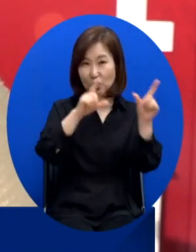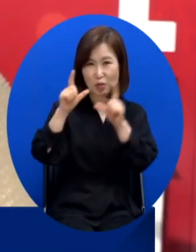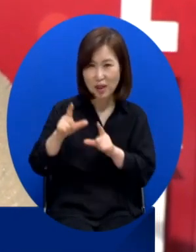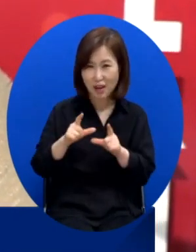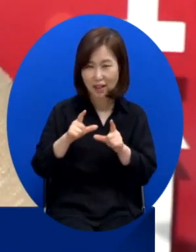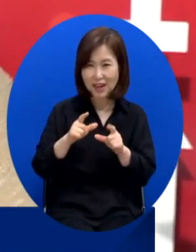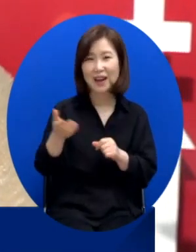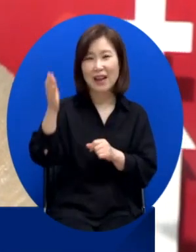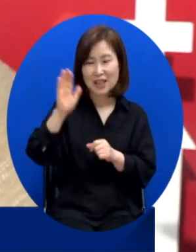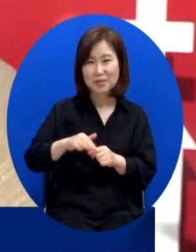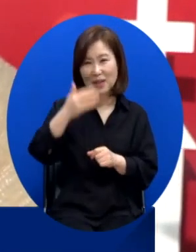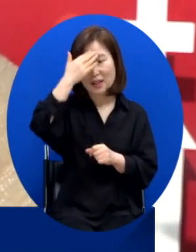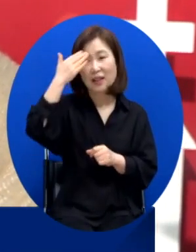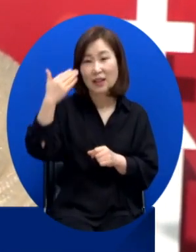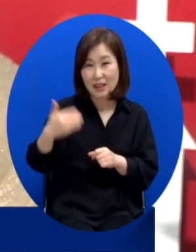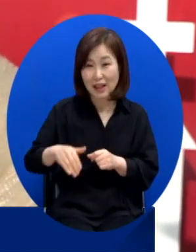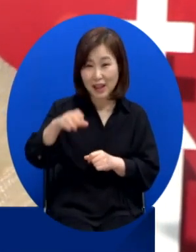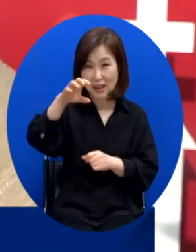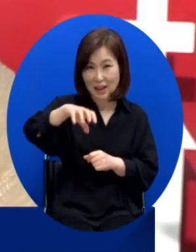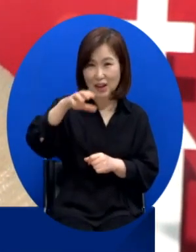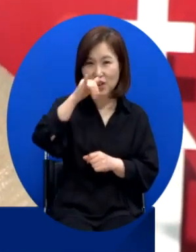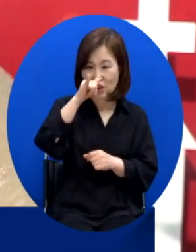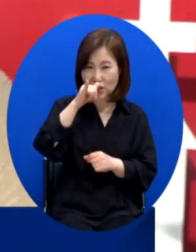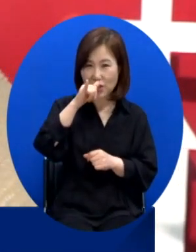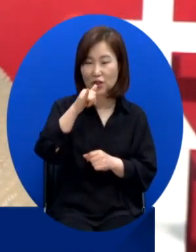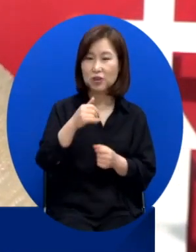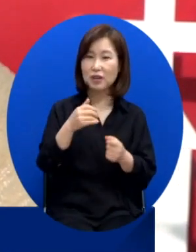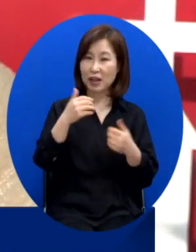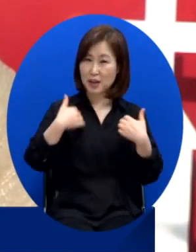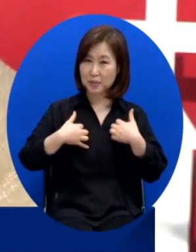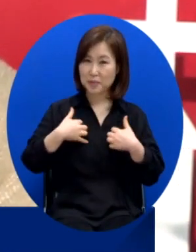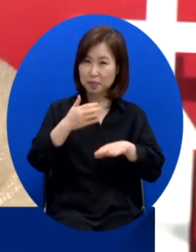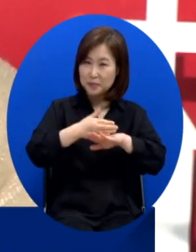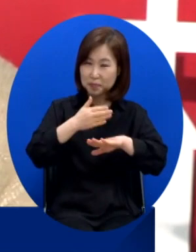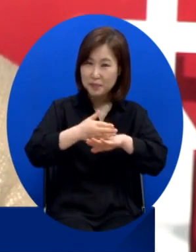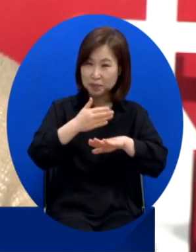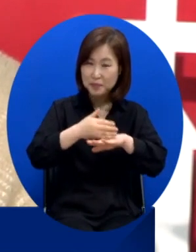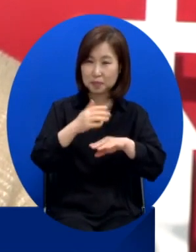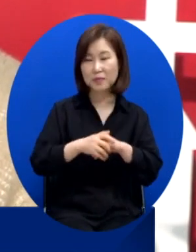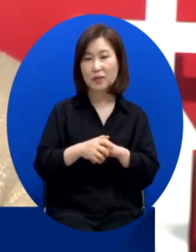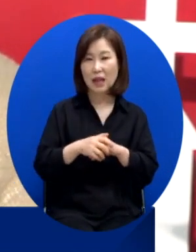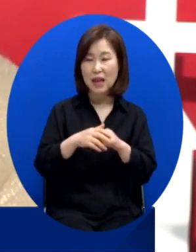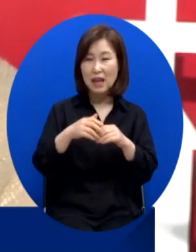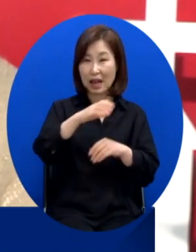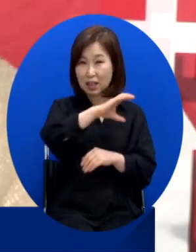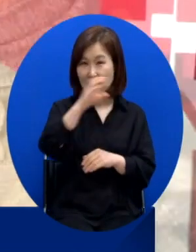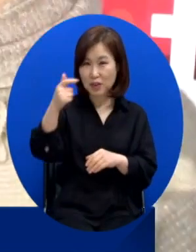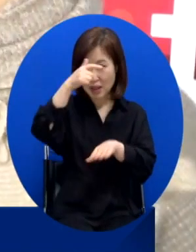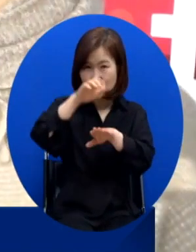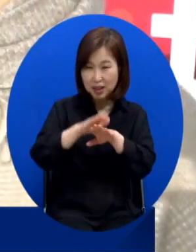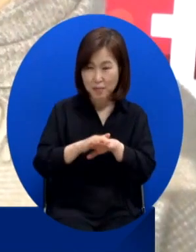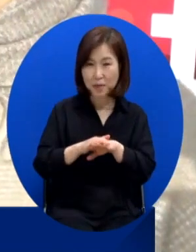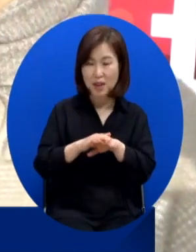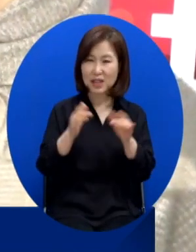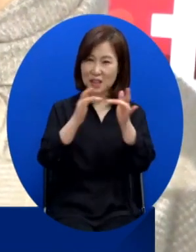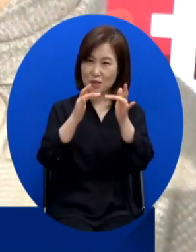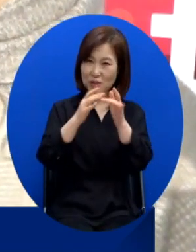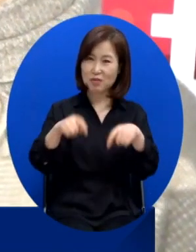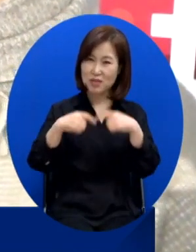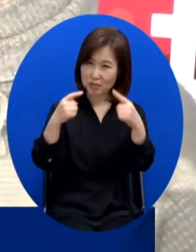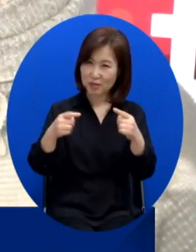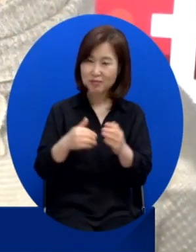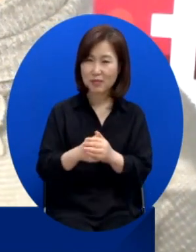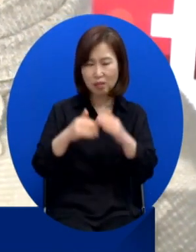마련해 주셔서 더 뜻깊고 성탄 예배는 온라인과 줌으로 함께 참여하도록 하겠습니다. 집에 있어서